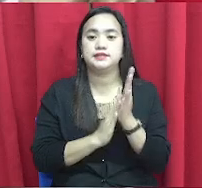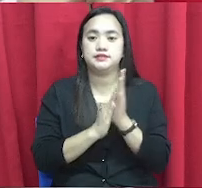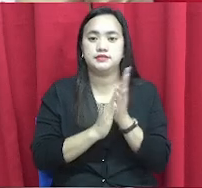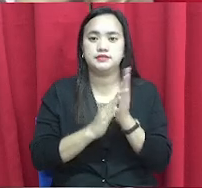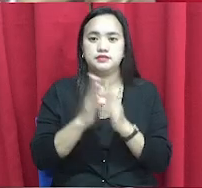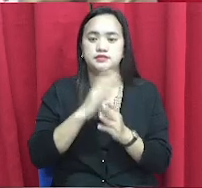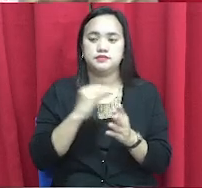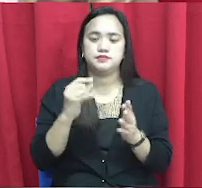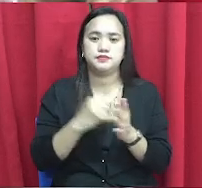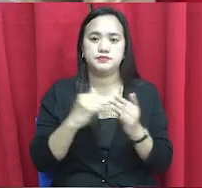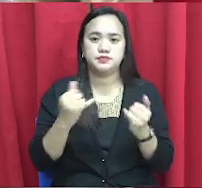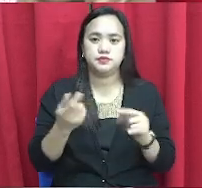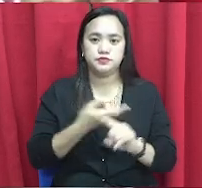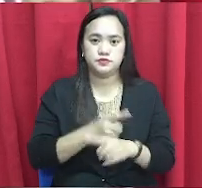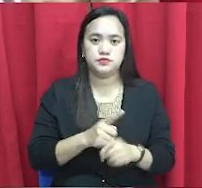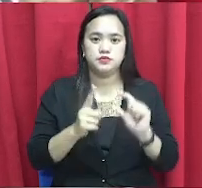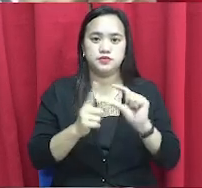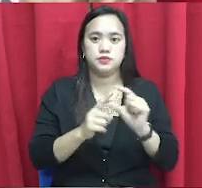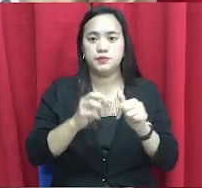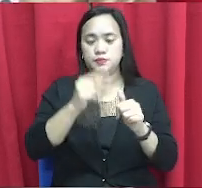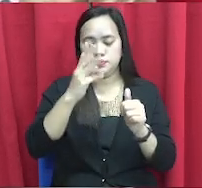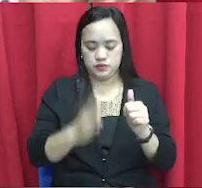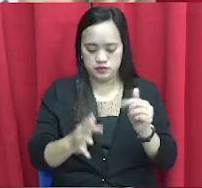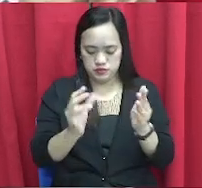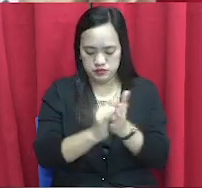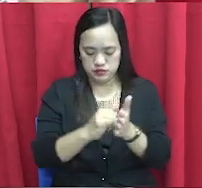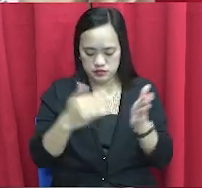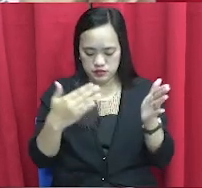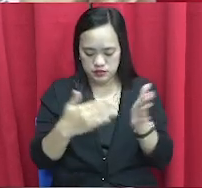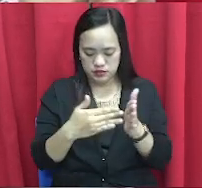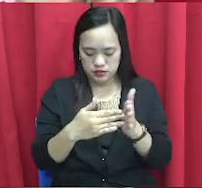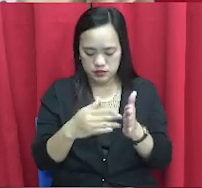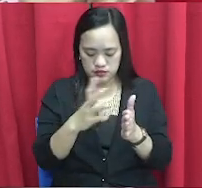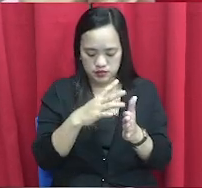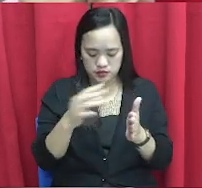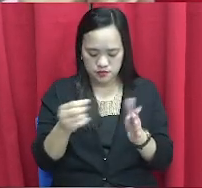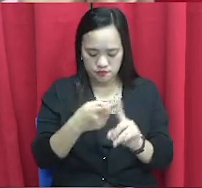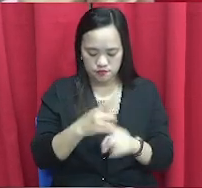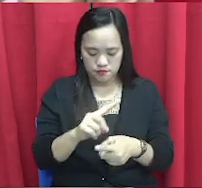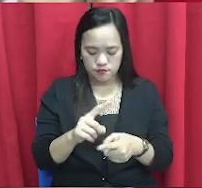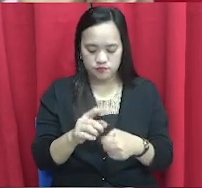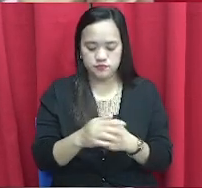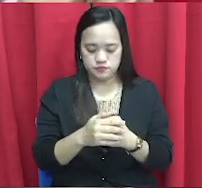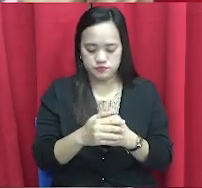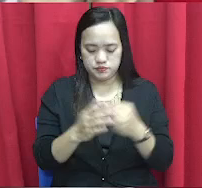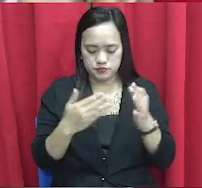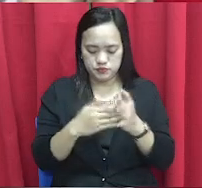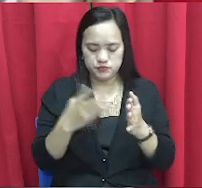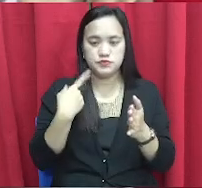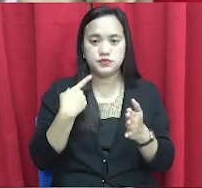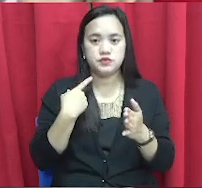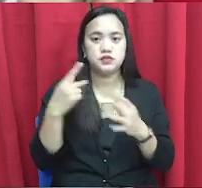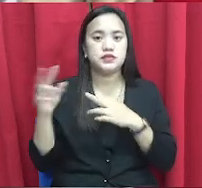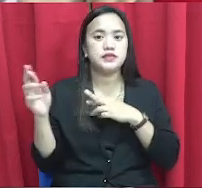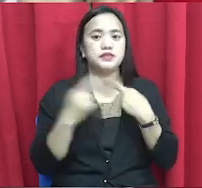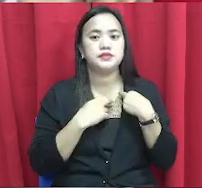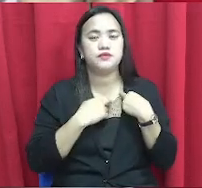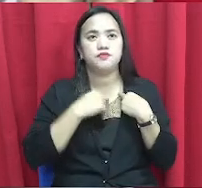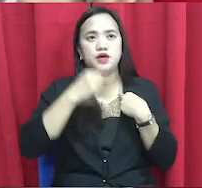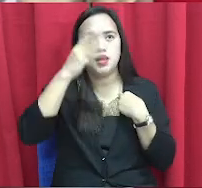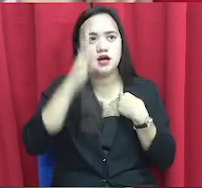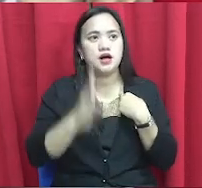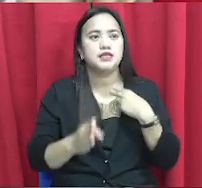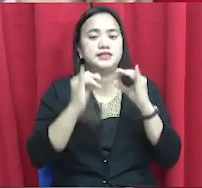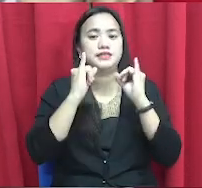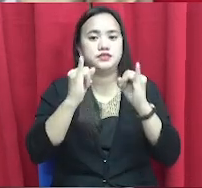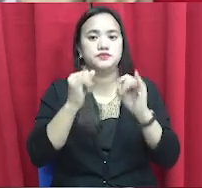mapaalala from the word of God muli pong matuto from the word of God muli pong makatanggap ng instruction from